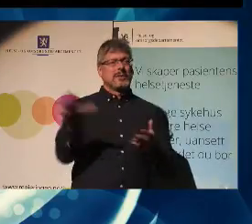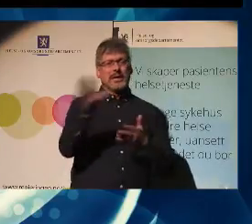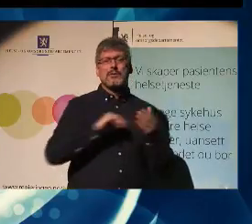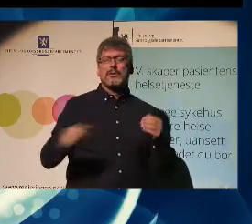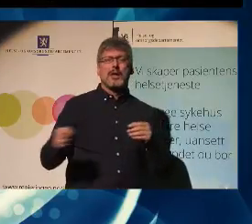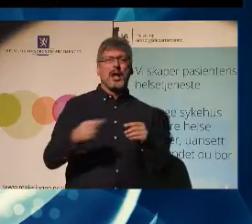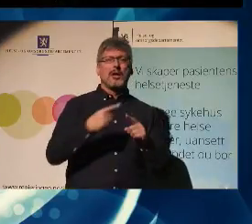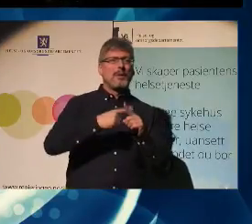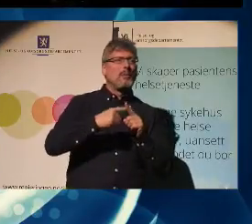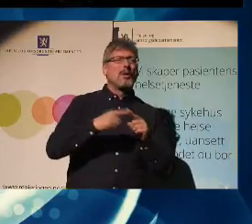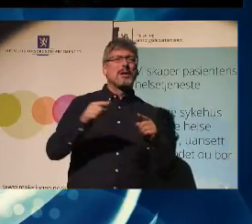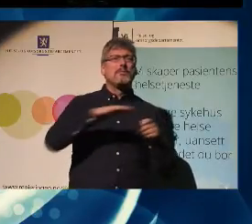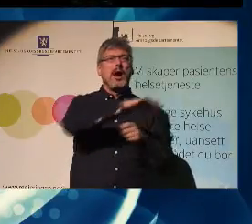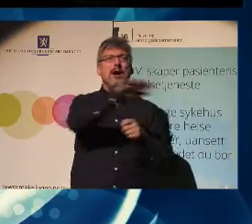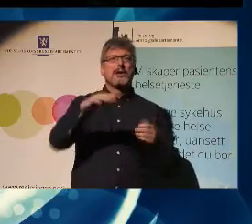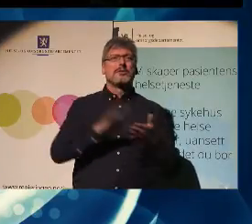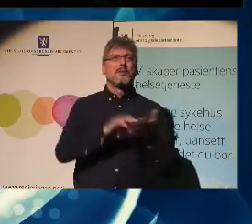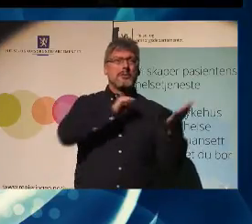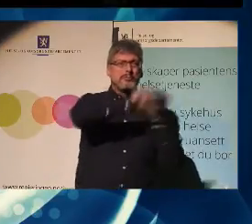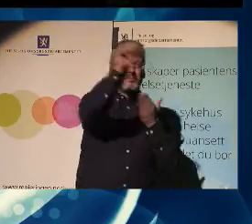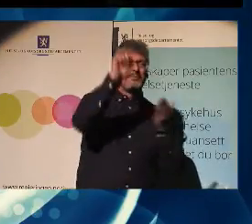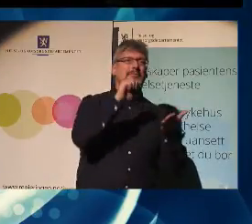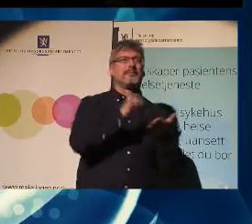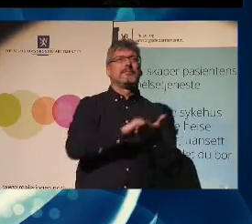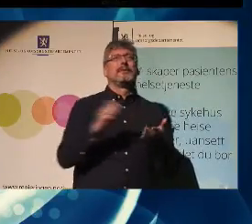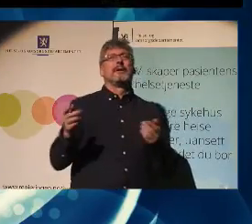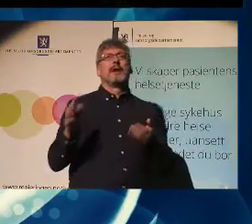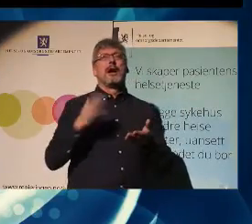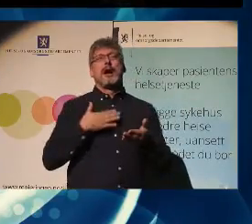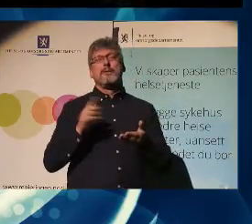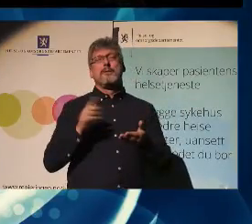på arenaer som har med publisering, som har å gjøre med